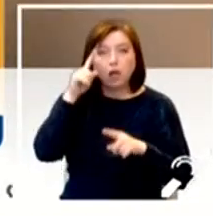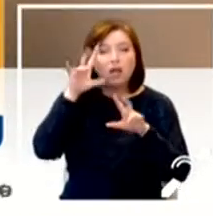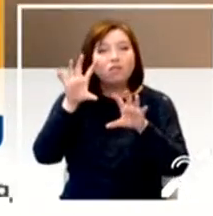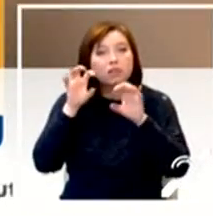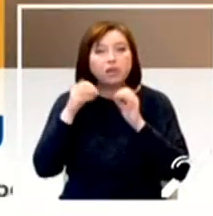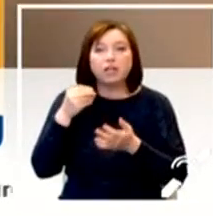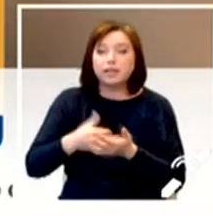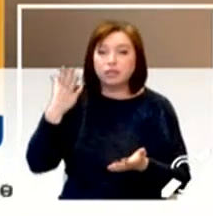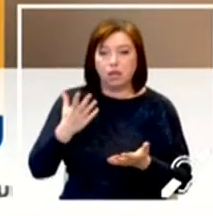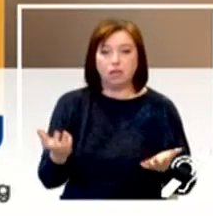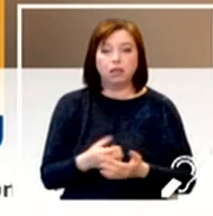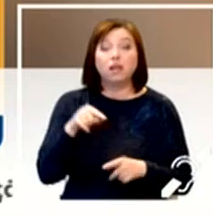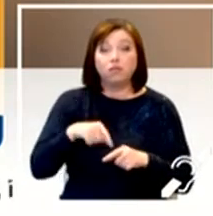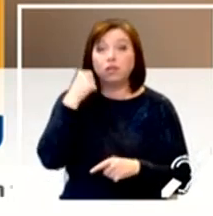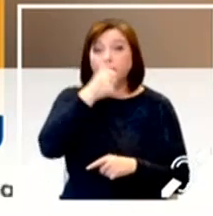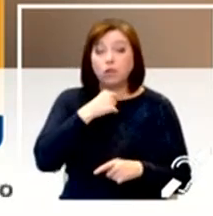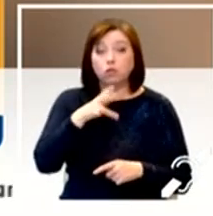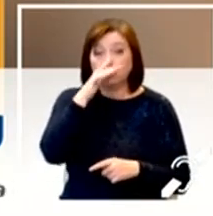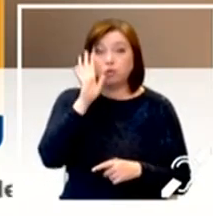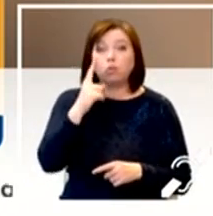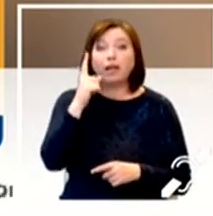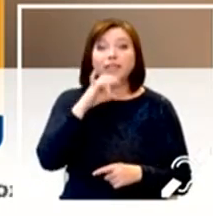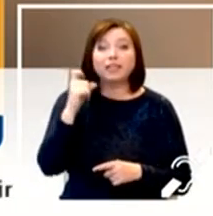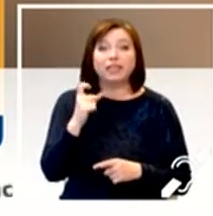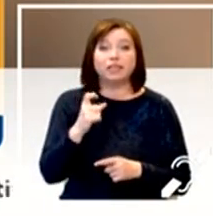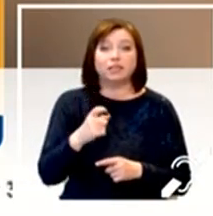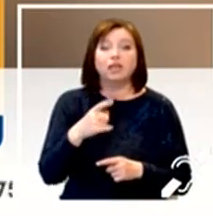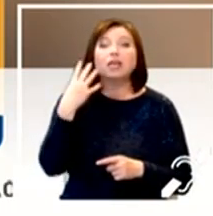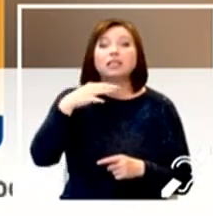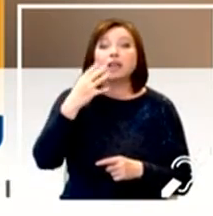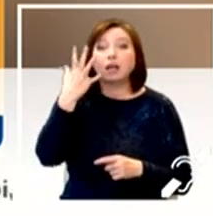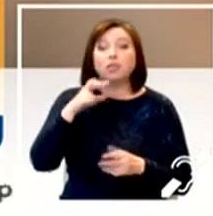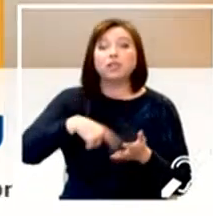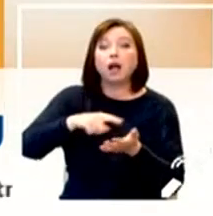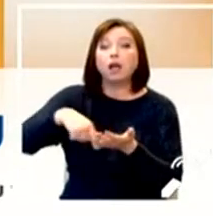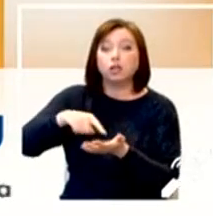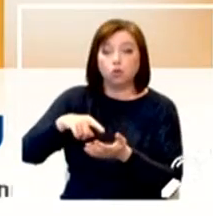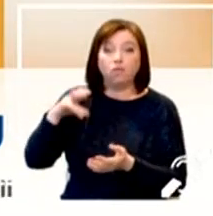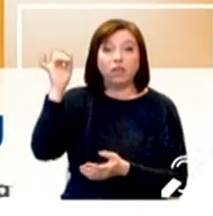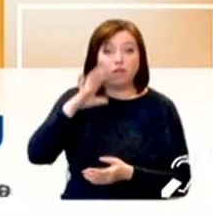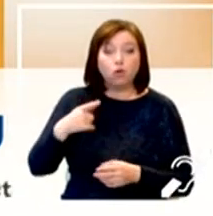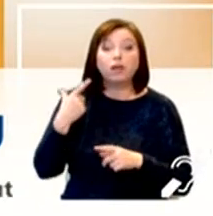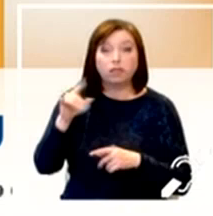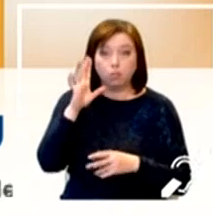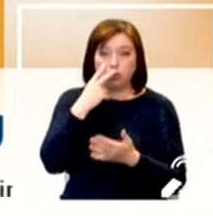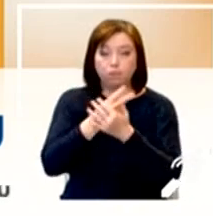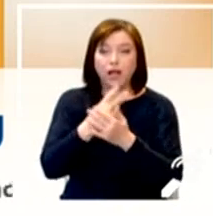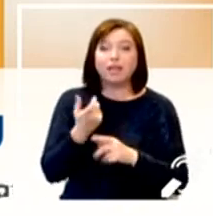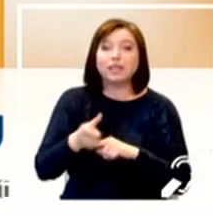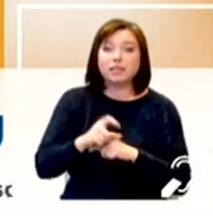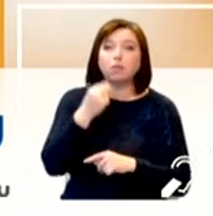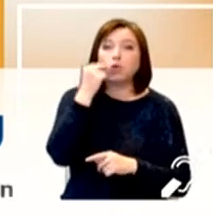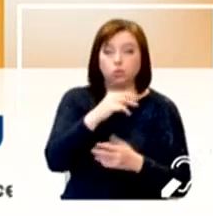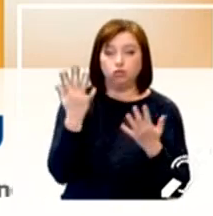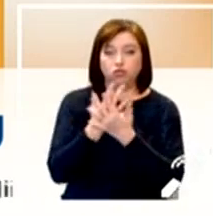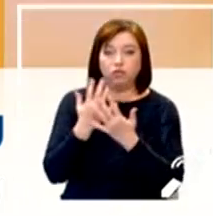valori în acest an chișinăul va fi unul dintre cele peste 45 de orașe europene în care se vor proiecta cele mai bune